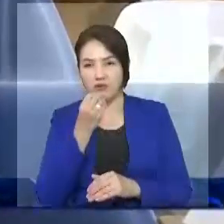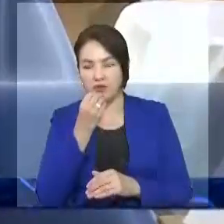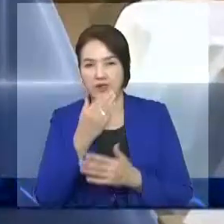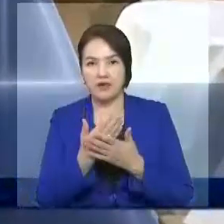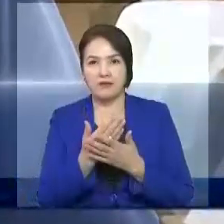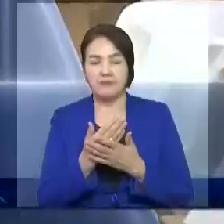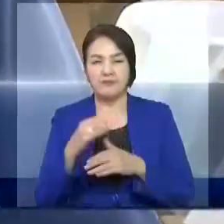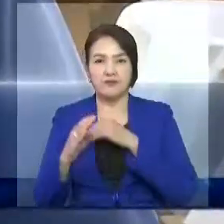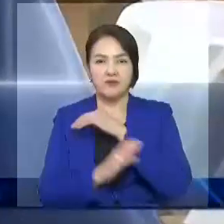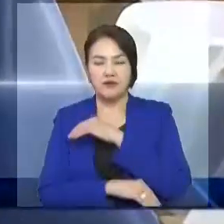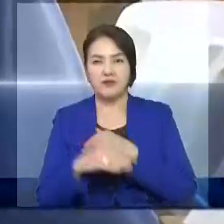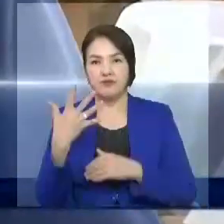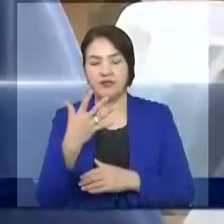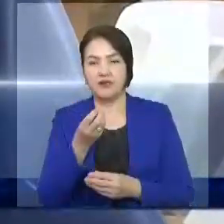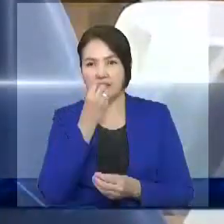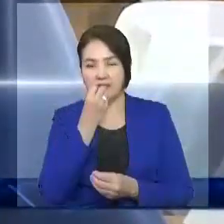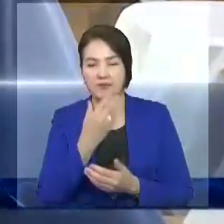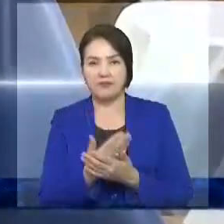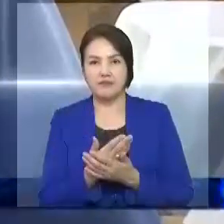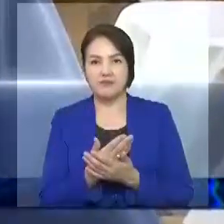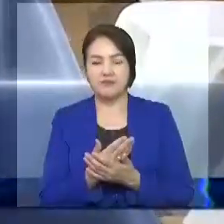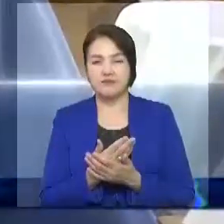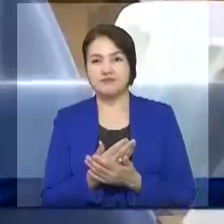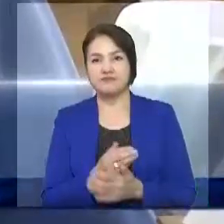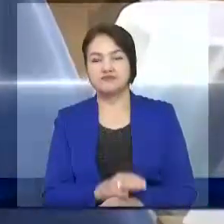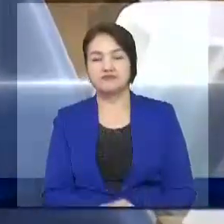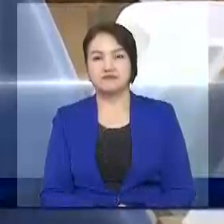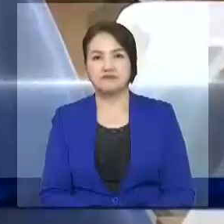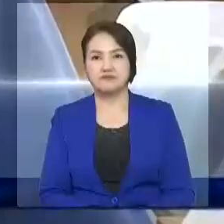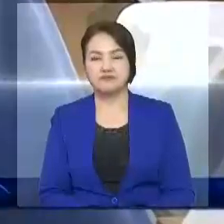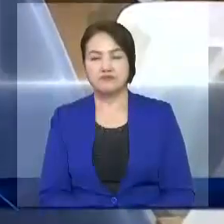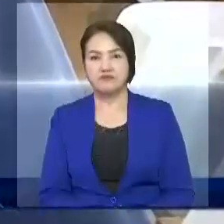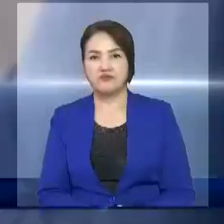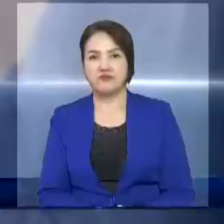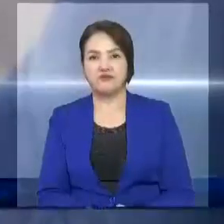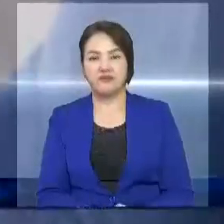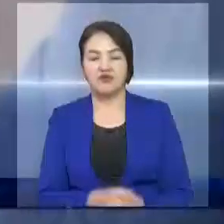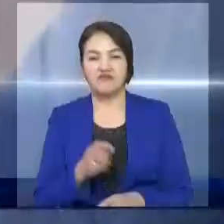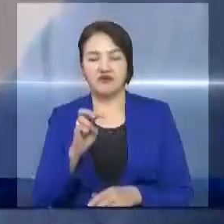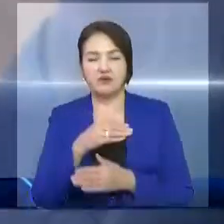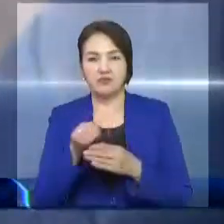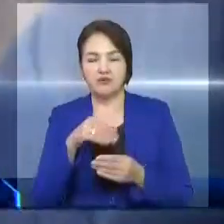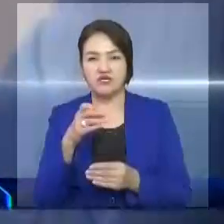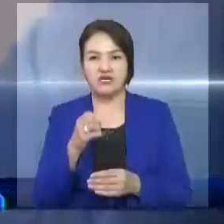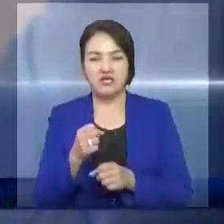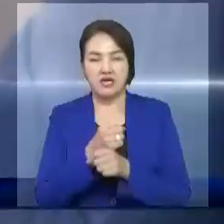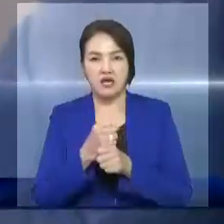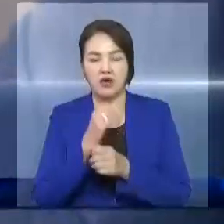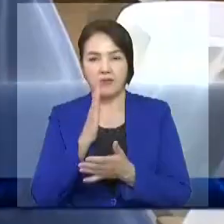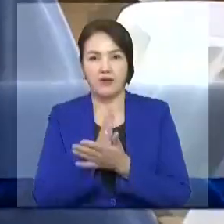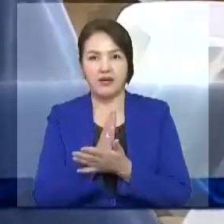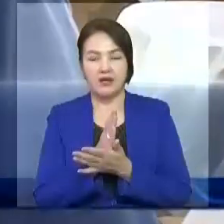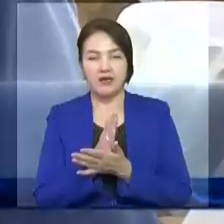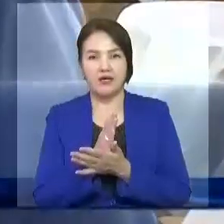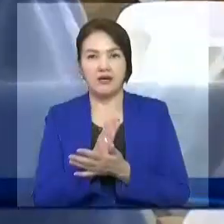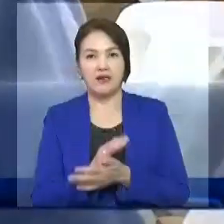соңғы 5-ші тамақ, оған ватрушкиіміз бар, сосын какаомыз бар.